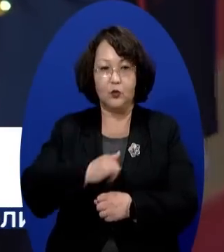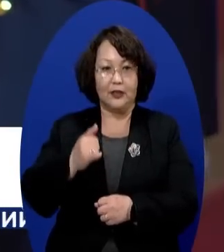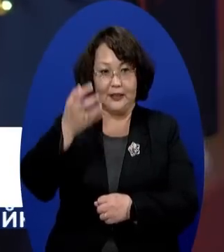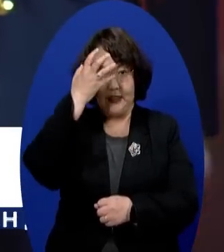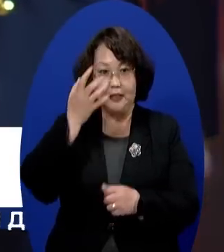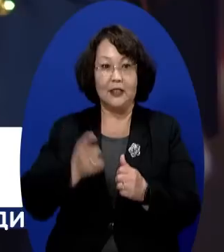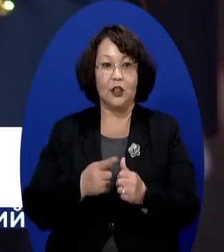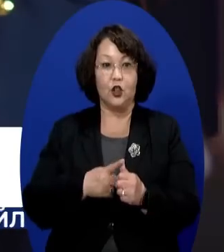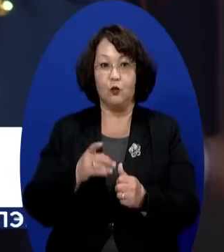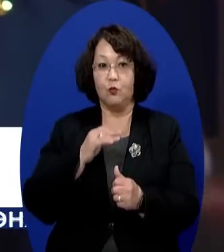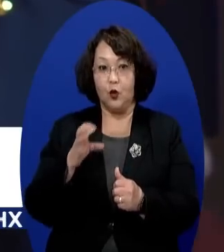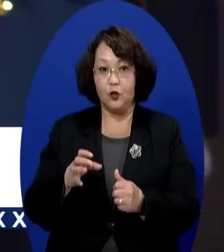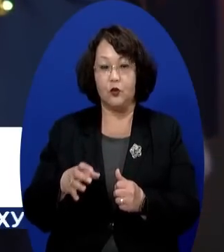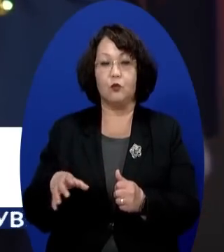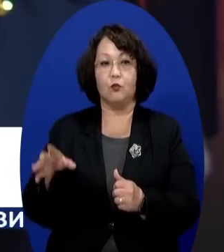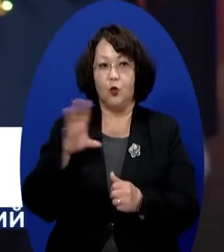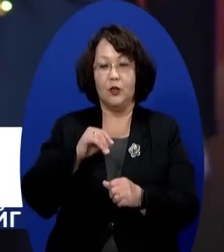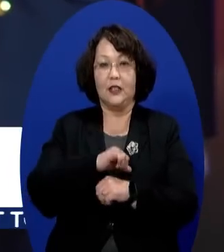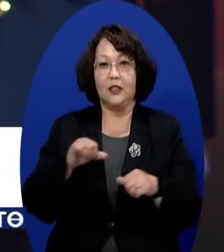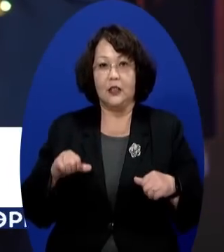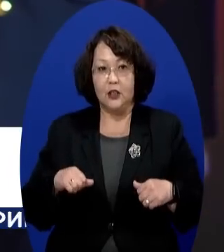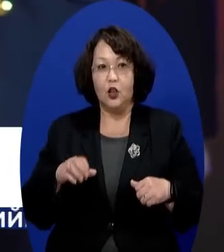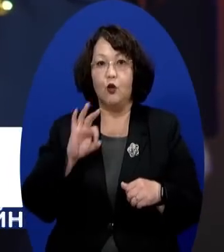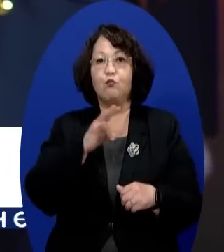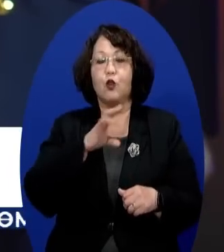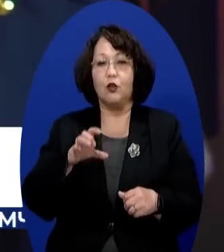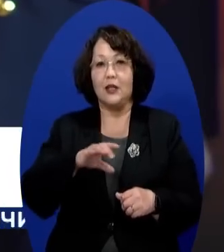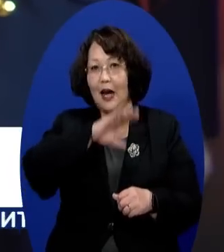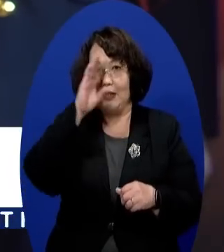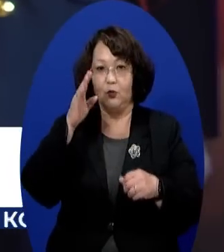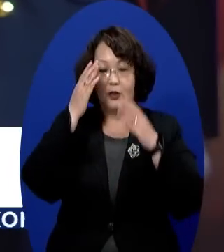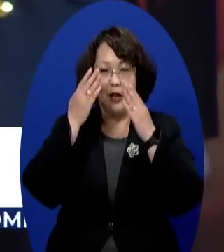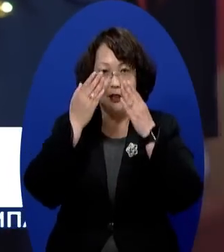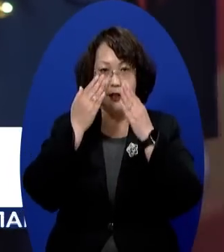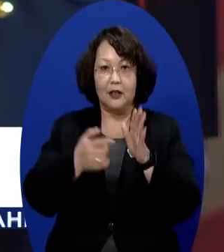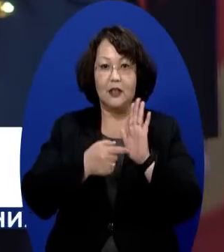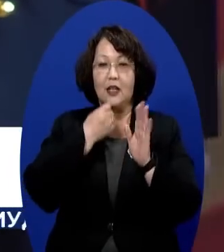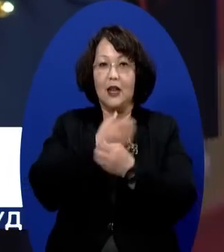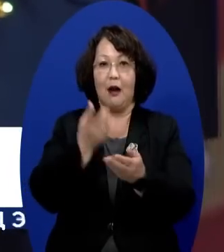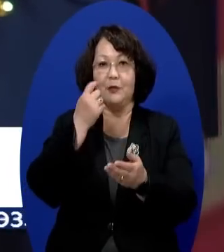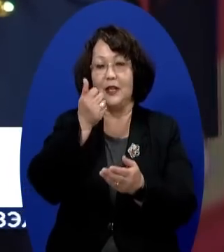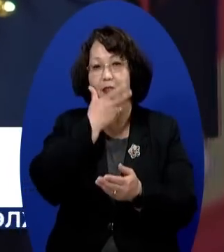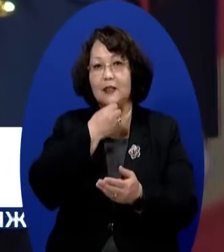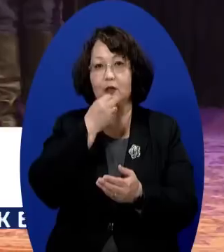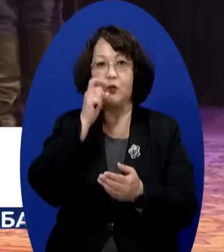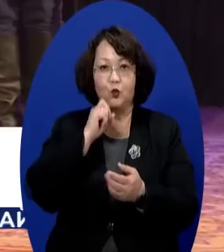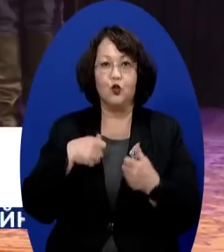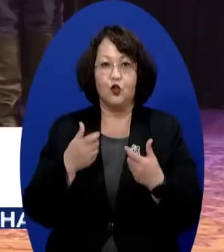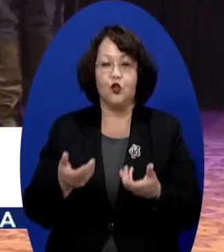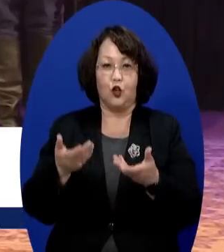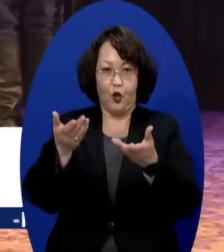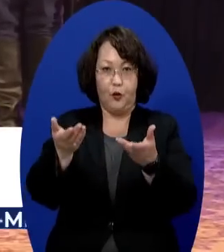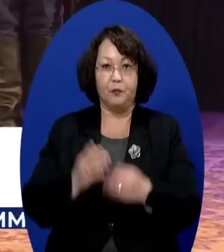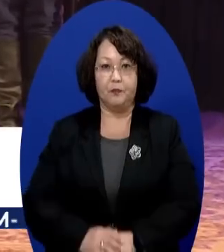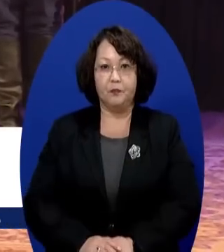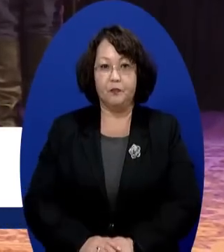газрын өмнөөс болон нийт иргэдийнхээ өмнөөс халуун даалгавраар илэрхийлж хамгийн сайн сайхан бүхний үсэн